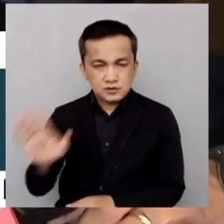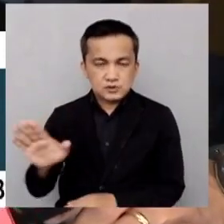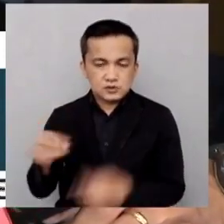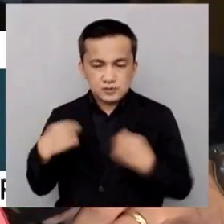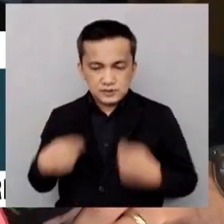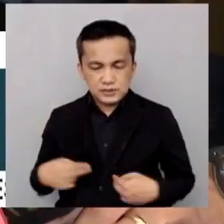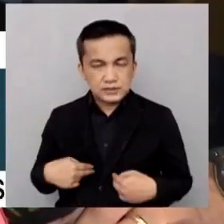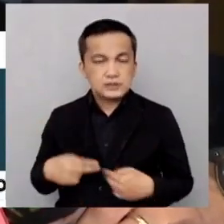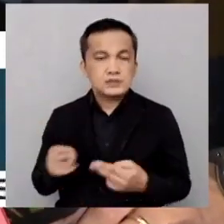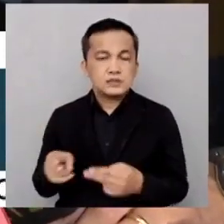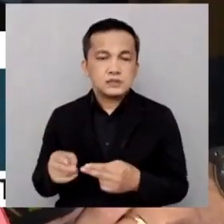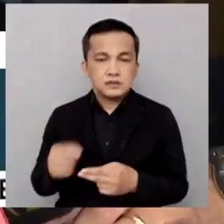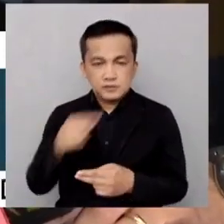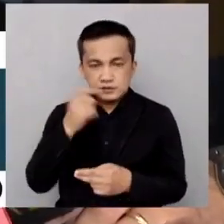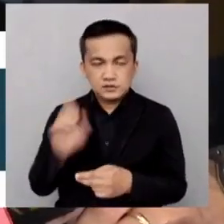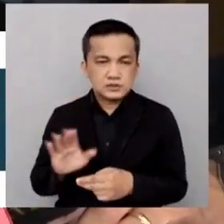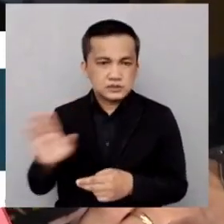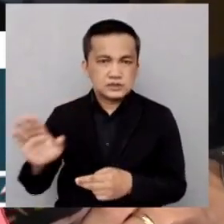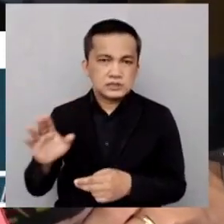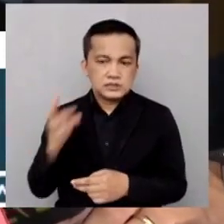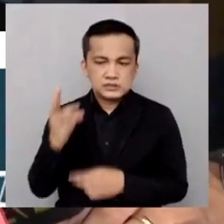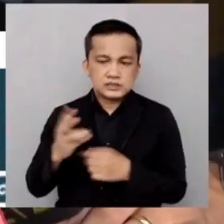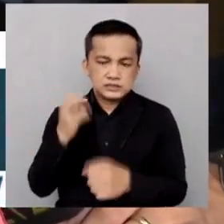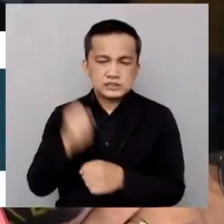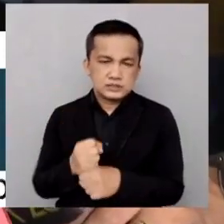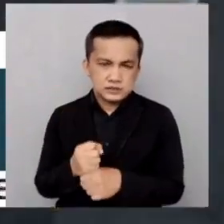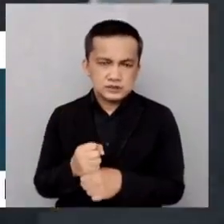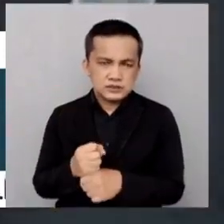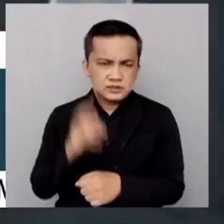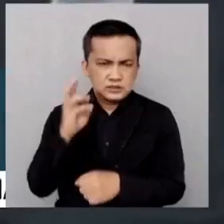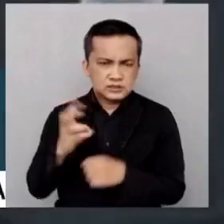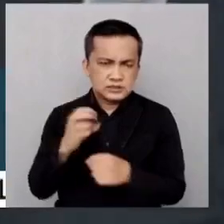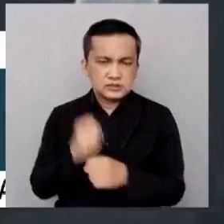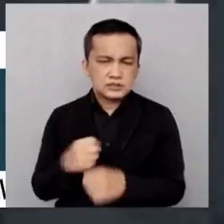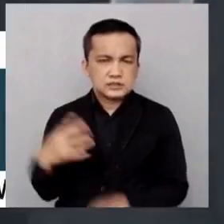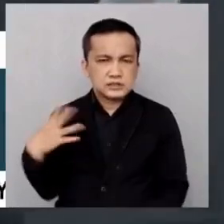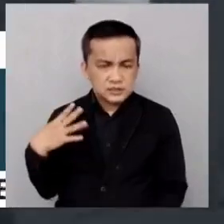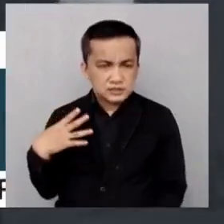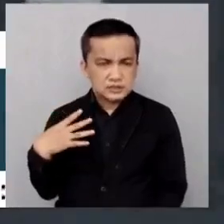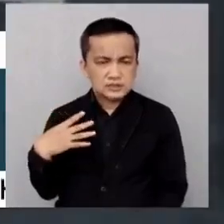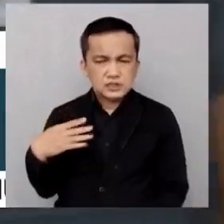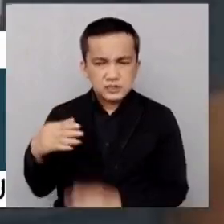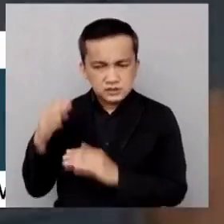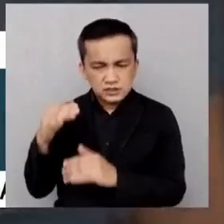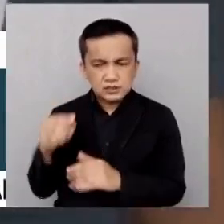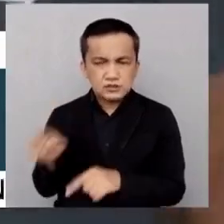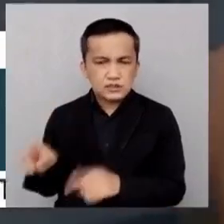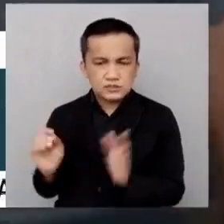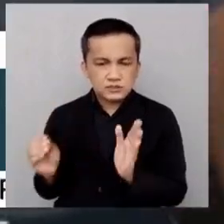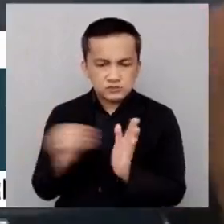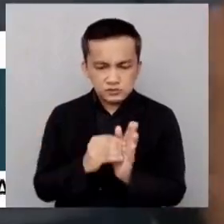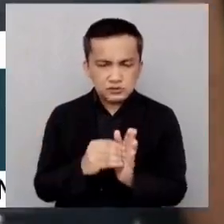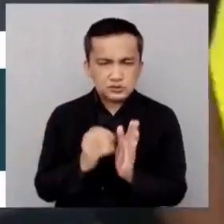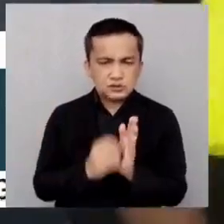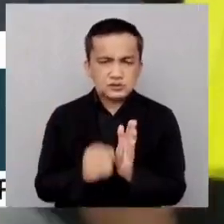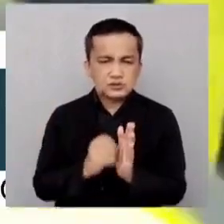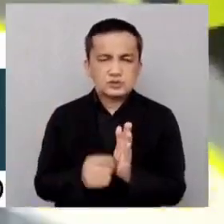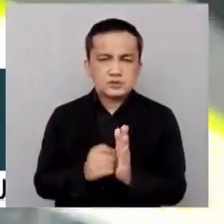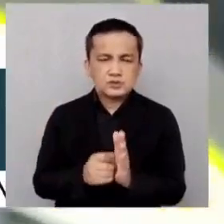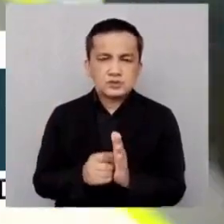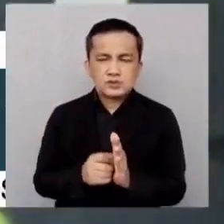because siya, after all, 6 years na siya, 6 na taon na siya nag-iintay. Sana yun na lang sinulat nila at nag-intay muna yung kanyang mga